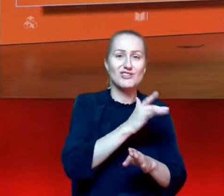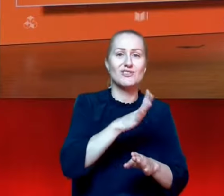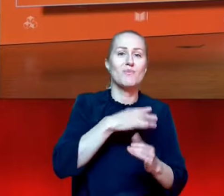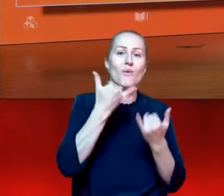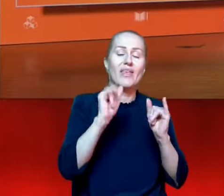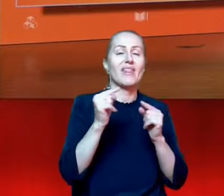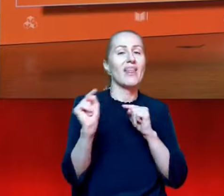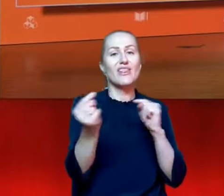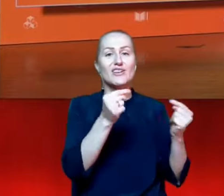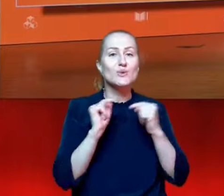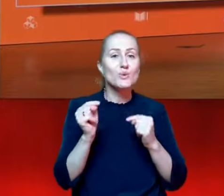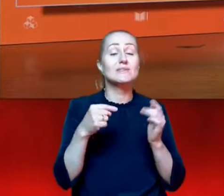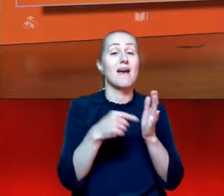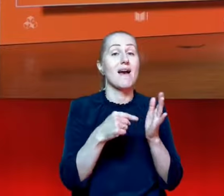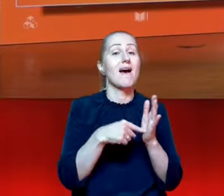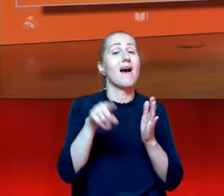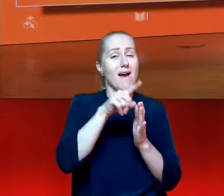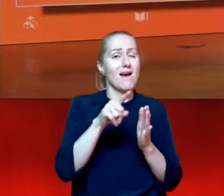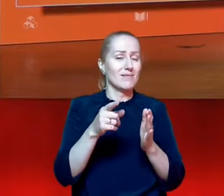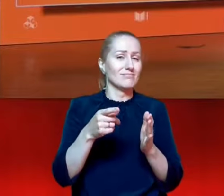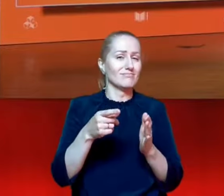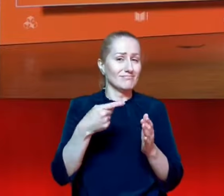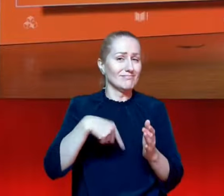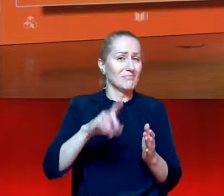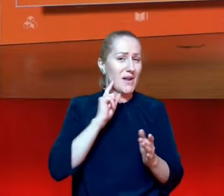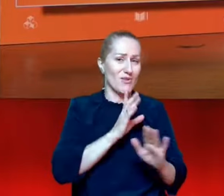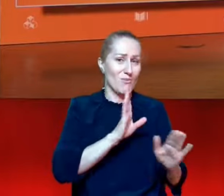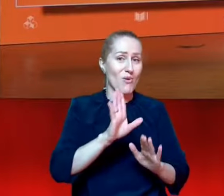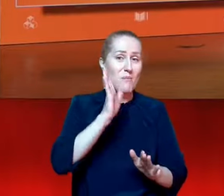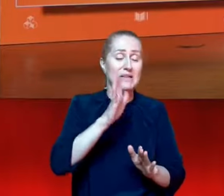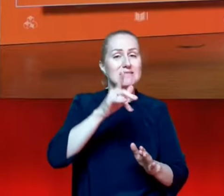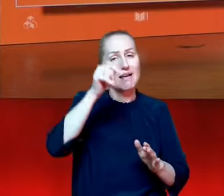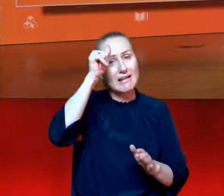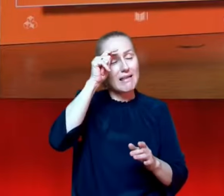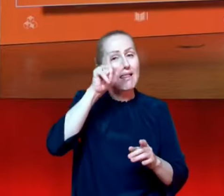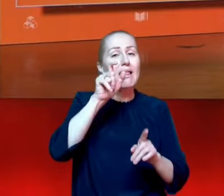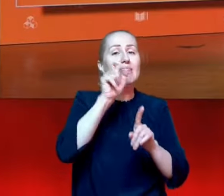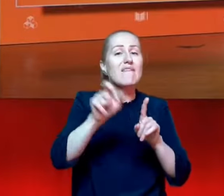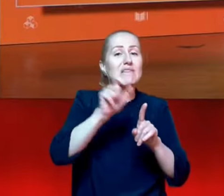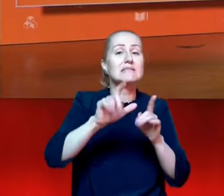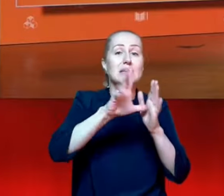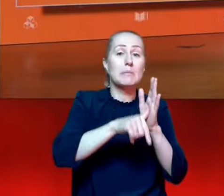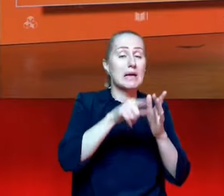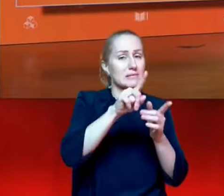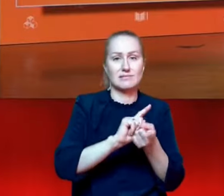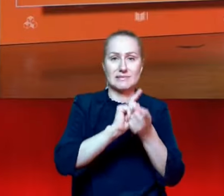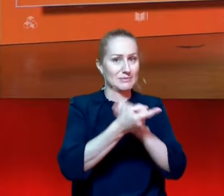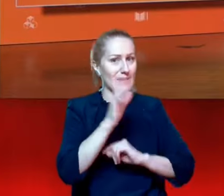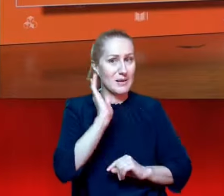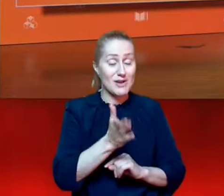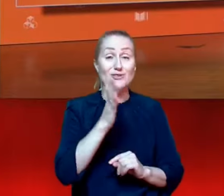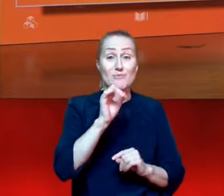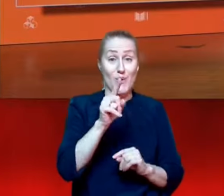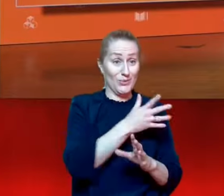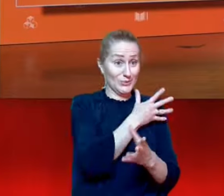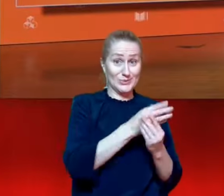że niewykluczone, że czeka nas w ogóle redefinicja miasta. Co to takiego jest miasto? Bo do tej pory definicja miasta to